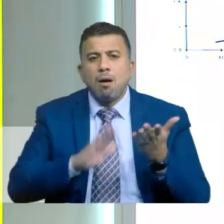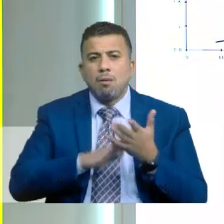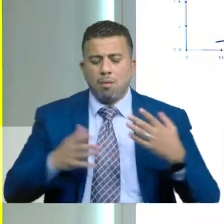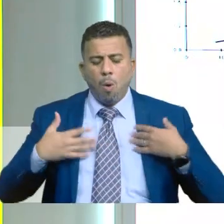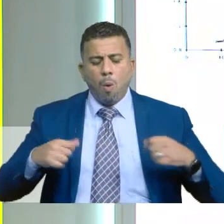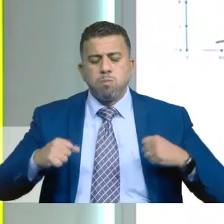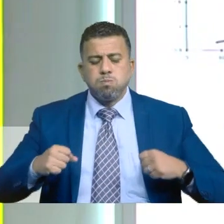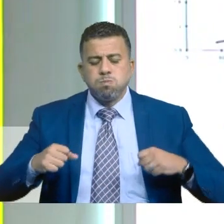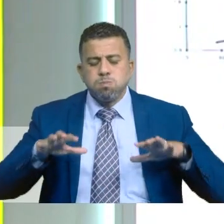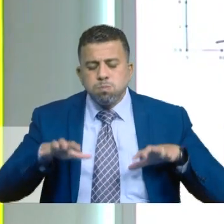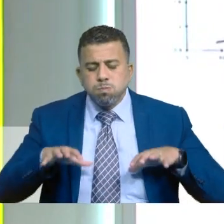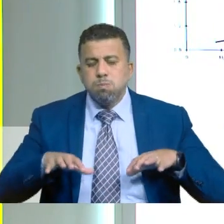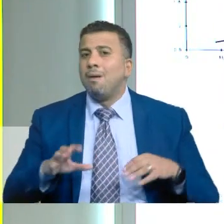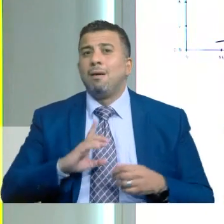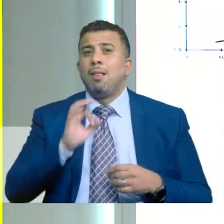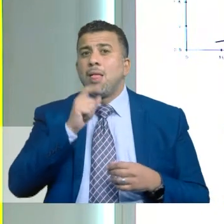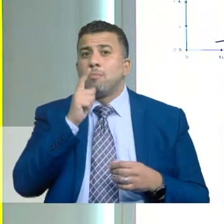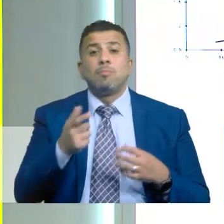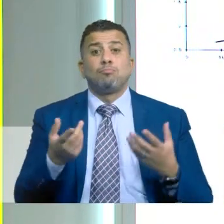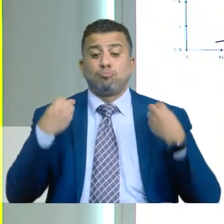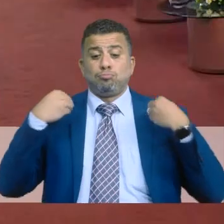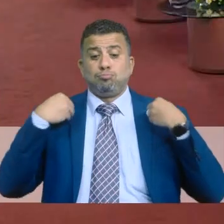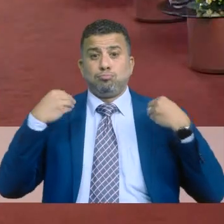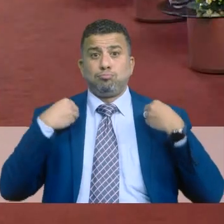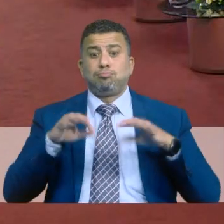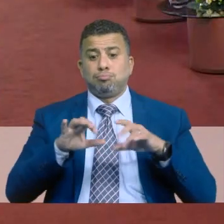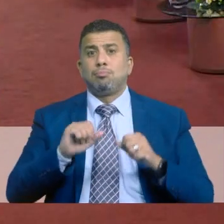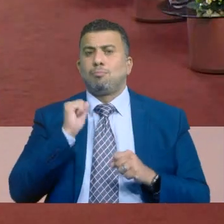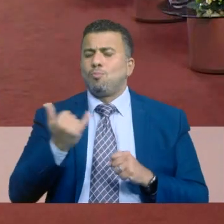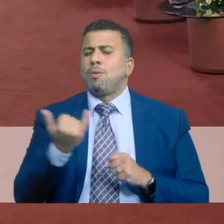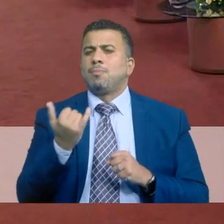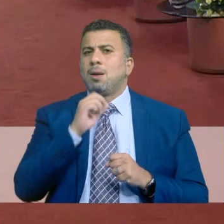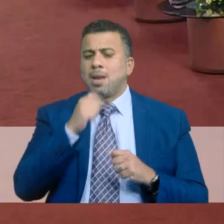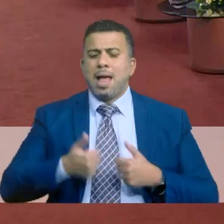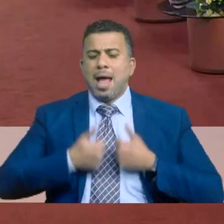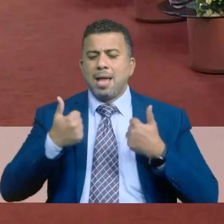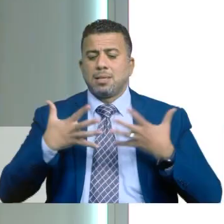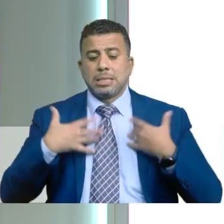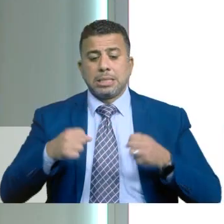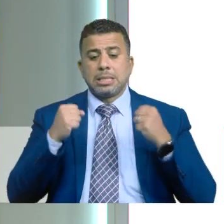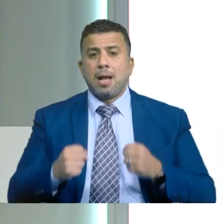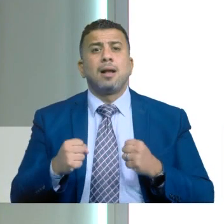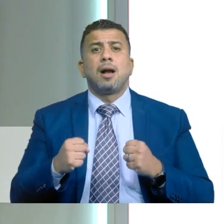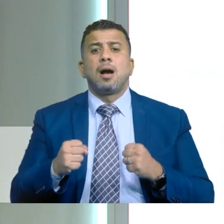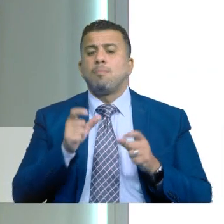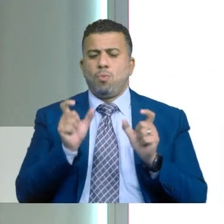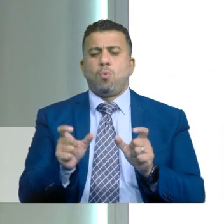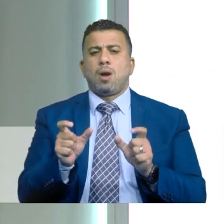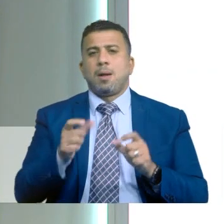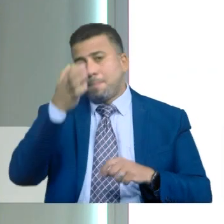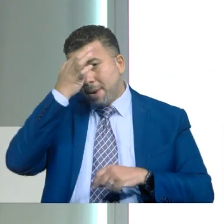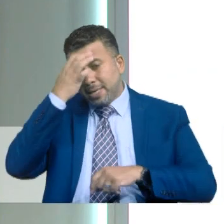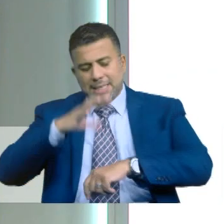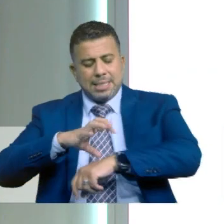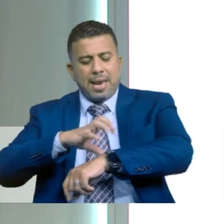البدني والتحول الرقمي في اللياقة البدنية، وأبرز أنماط الحياة الصحية للوقاية من